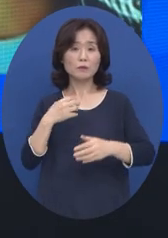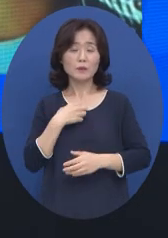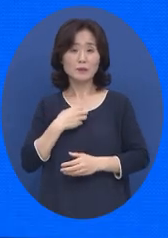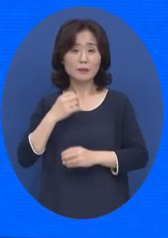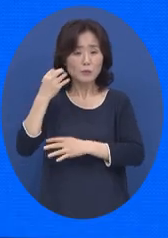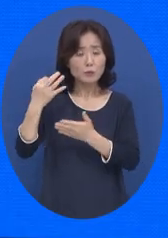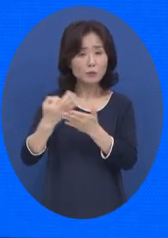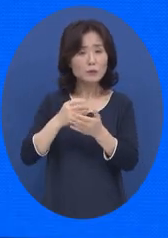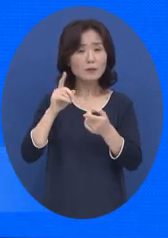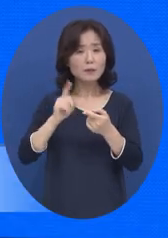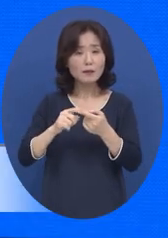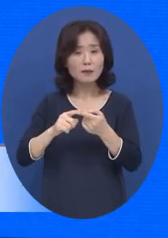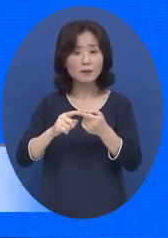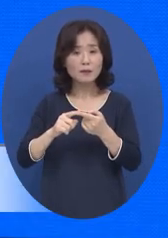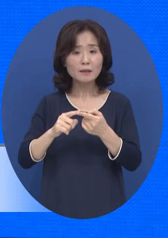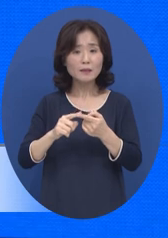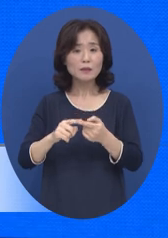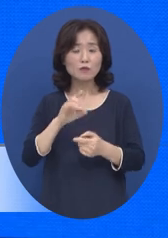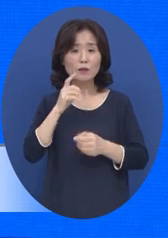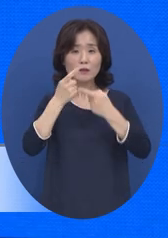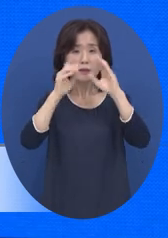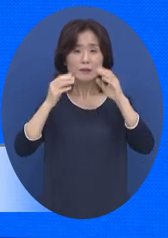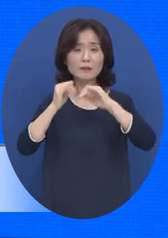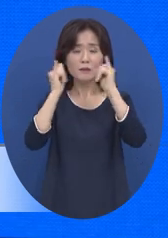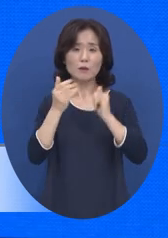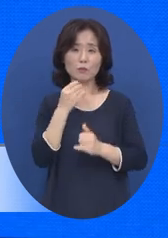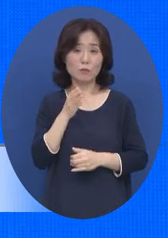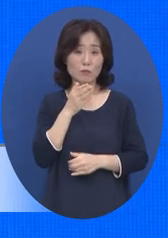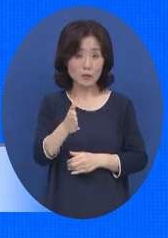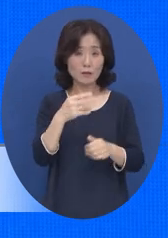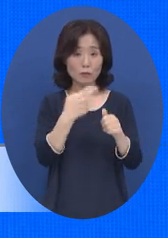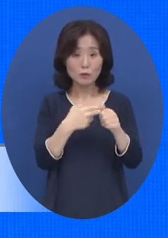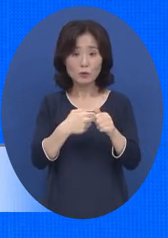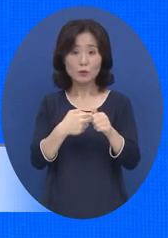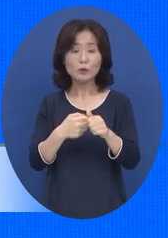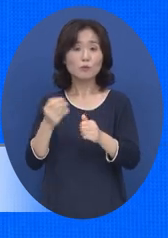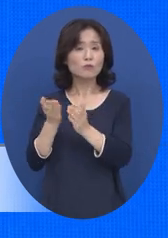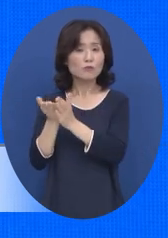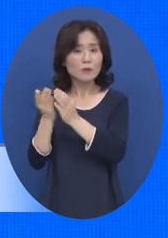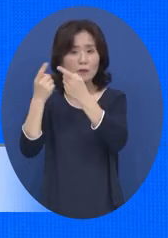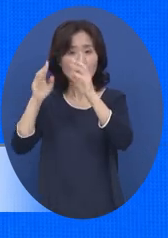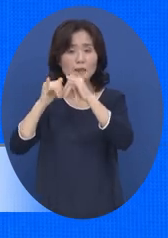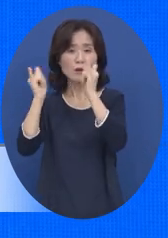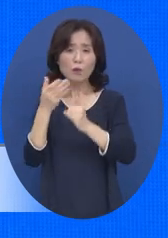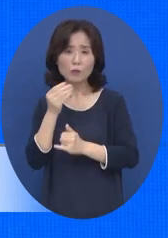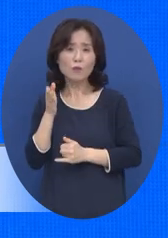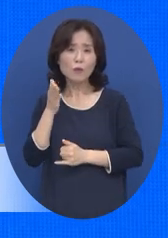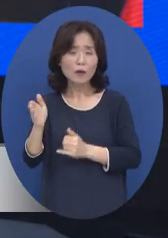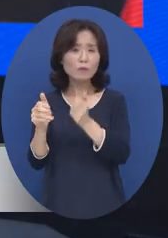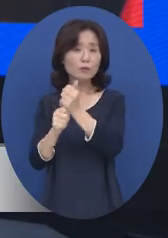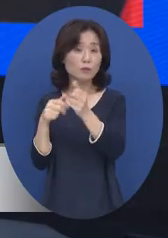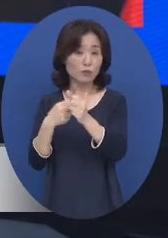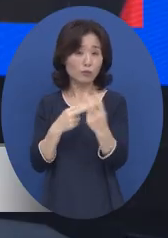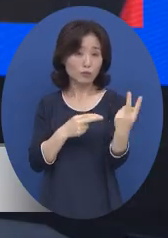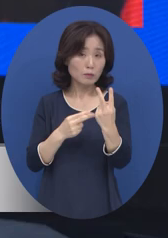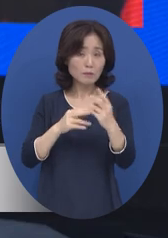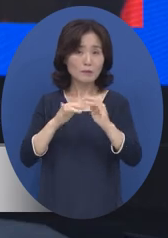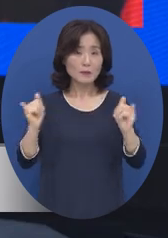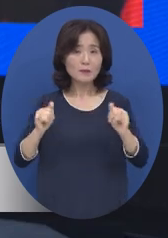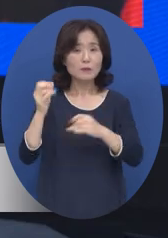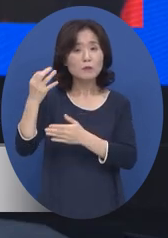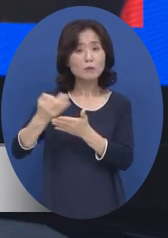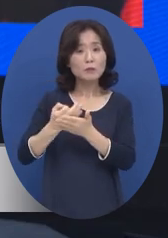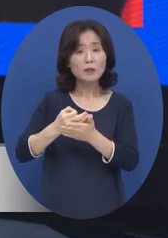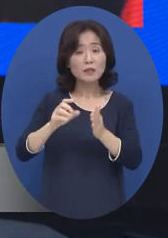기본소득 에 대해 이승윤 중앙대 사회복지학과 교수와 서 종이 군산대학교 사회복지학과 부 교수는 기본소득 의